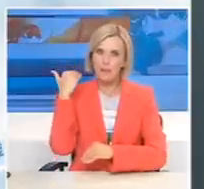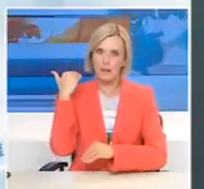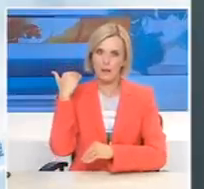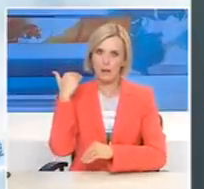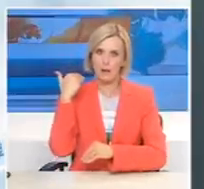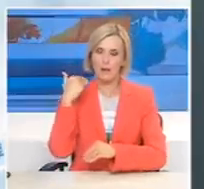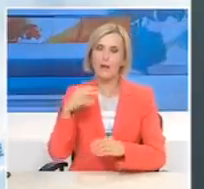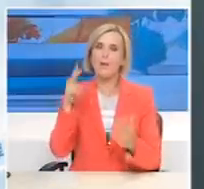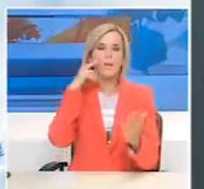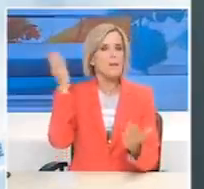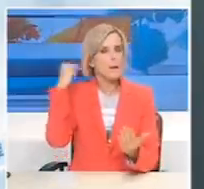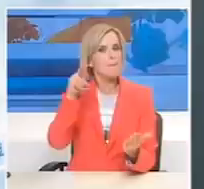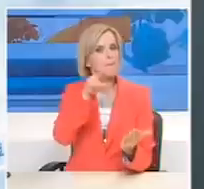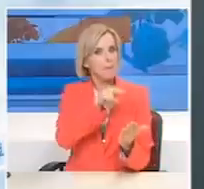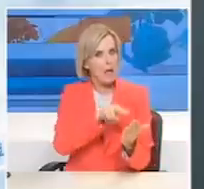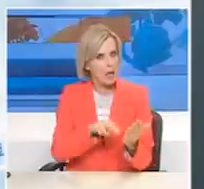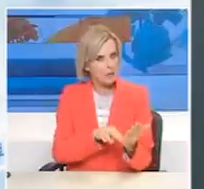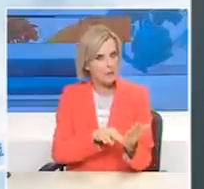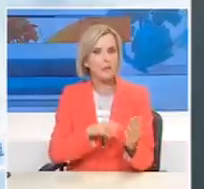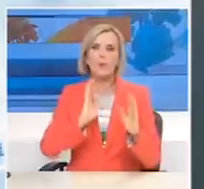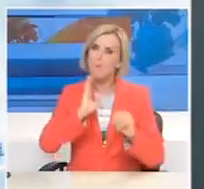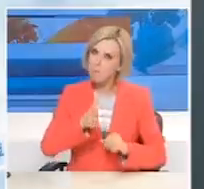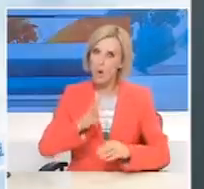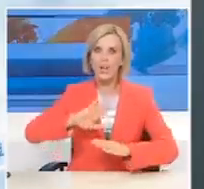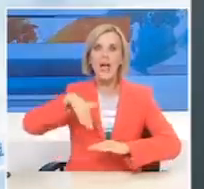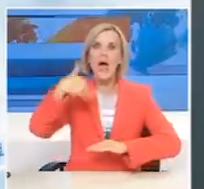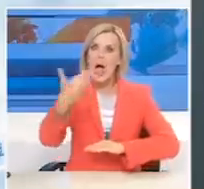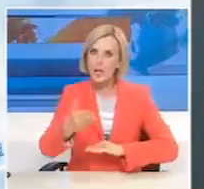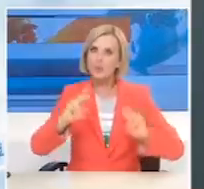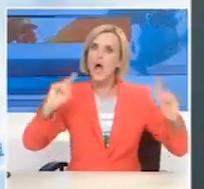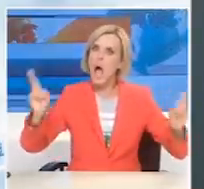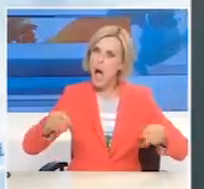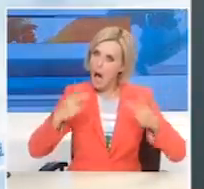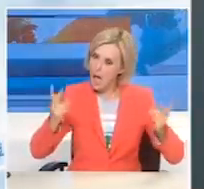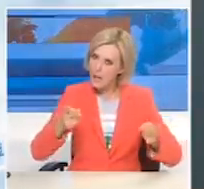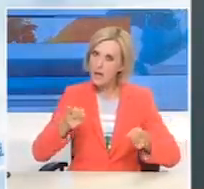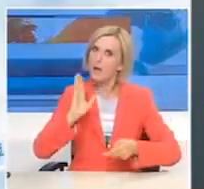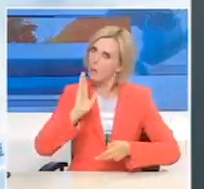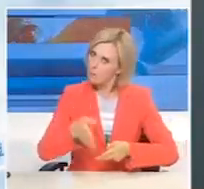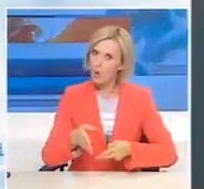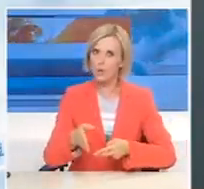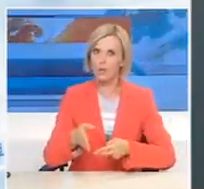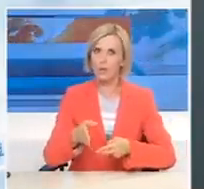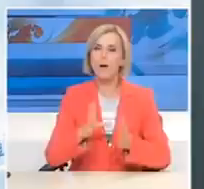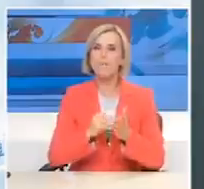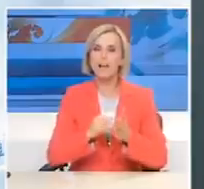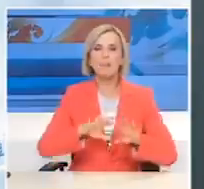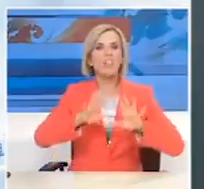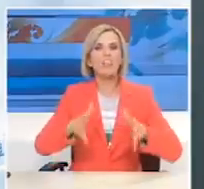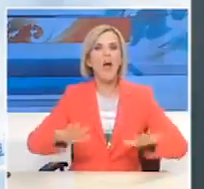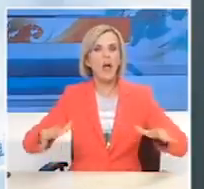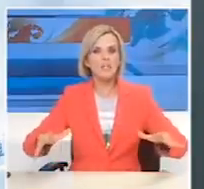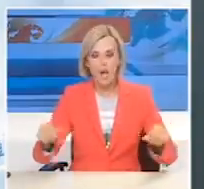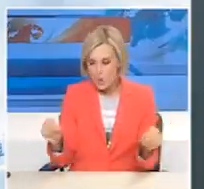ότι υπήρχαν μελέτες και υπάρχουν μελέτες και ελληνικές, οι οποίες έδειξαν ότι σε χώρους λουωμένων, στους οποίους υπήρχε